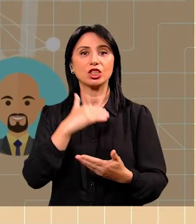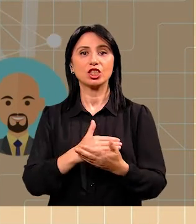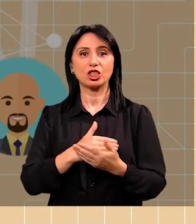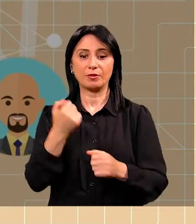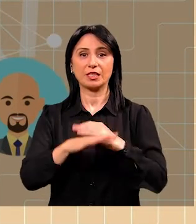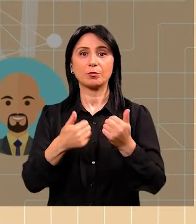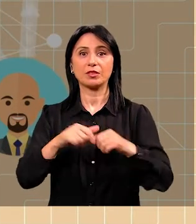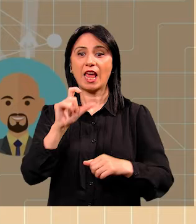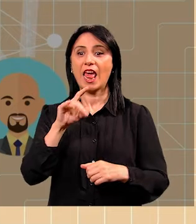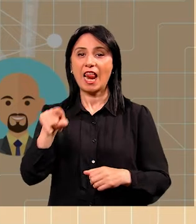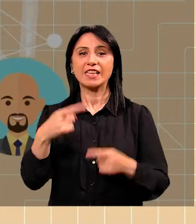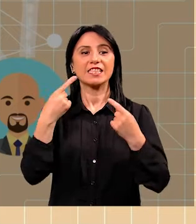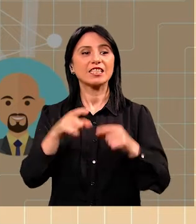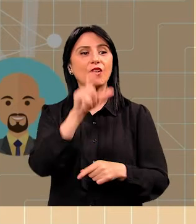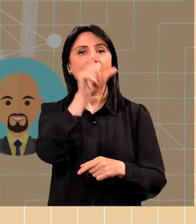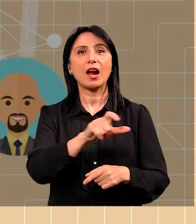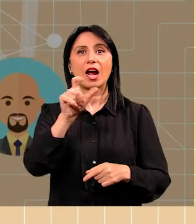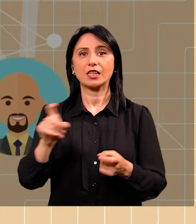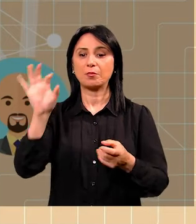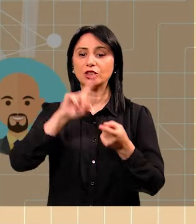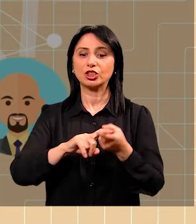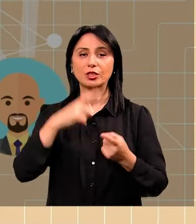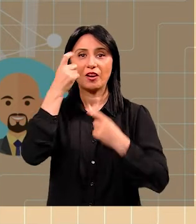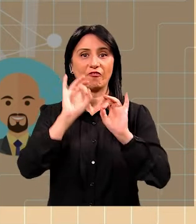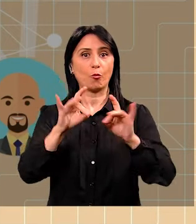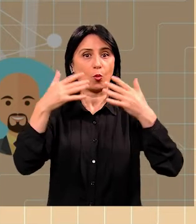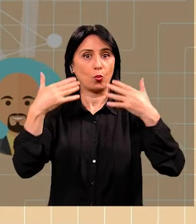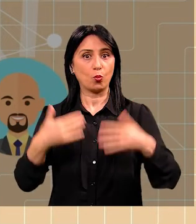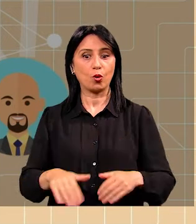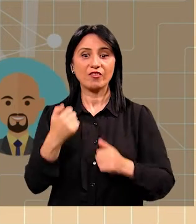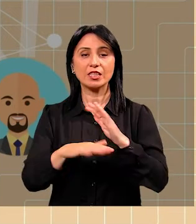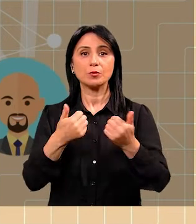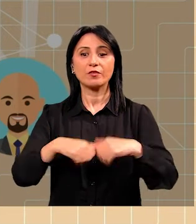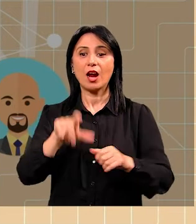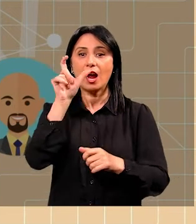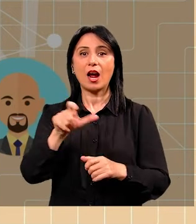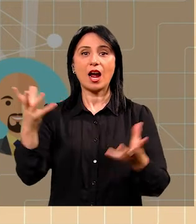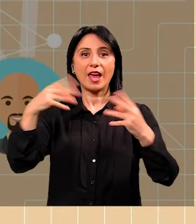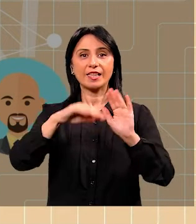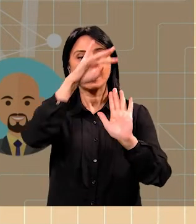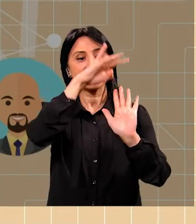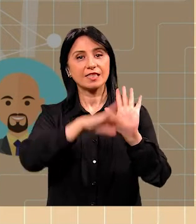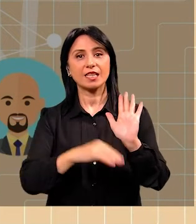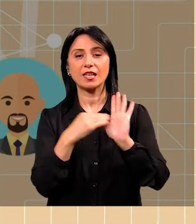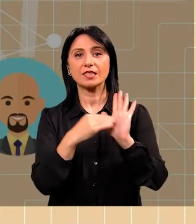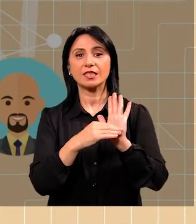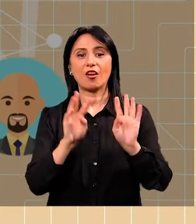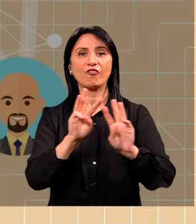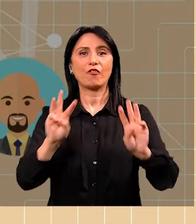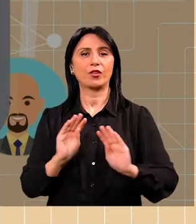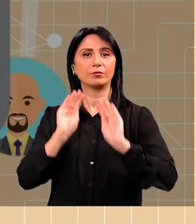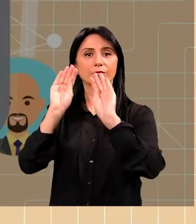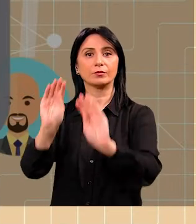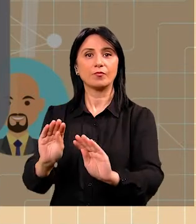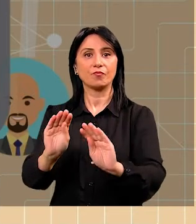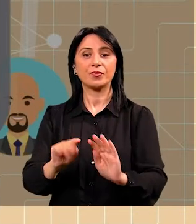բանից հետո, երբ Էլենեի եւ այլ ընտրողների մասին տեղեկությունը տրամադրում են, կենտրոնական ընտրական հանձնաժողովը կազմում է ընդհանուր ընտրացուցակ եւ